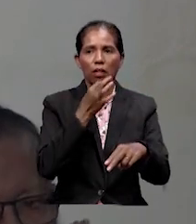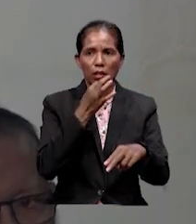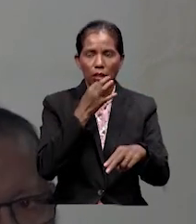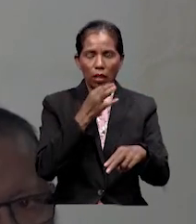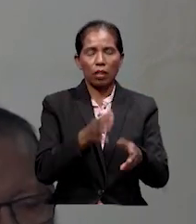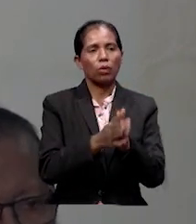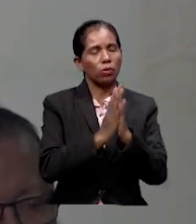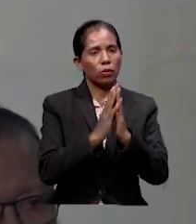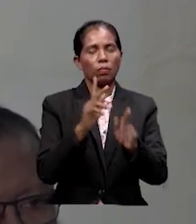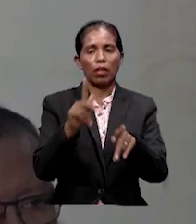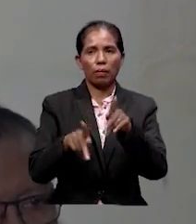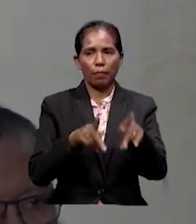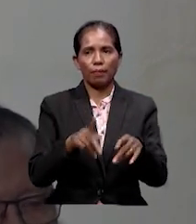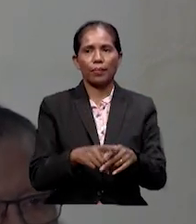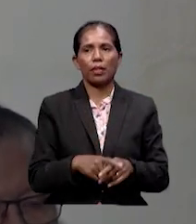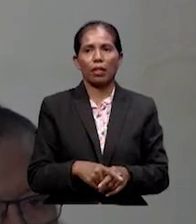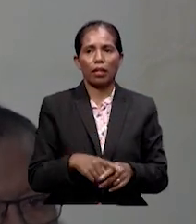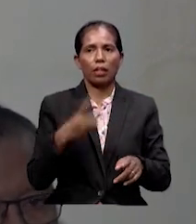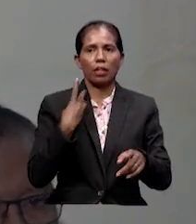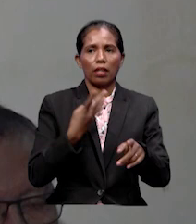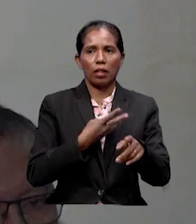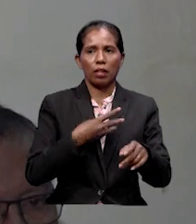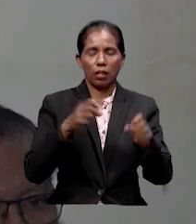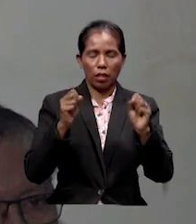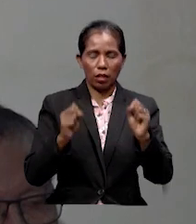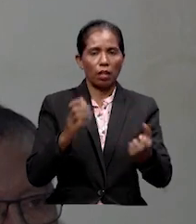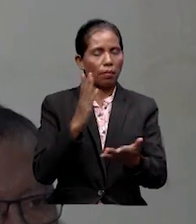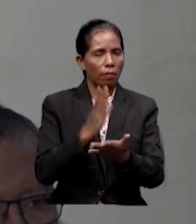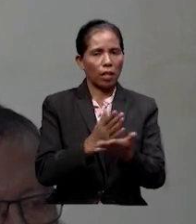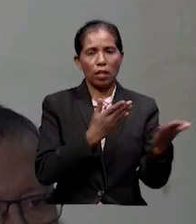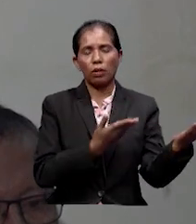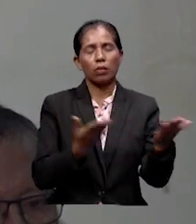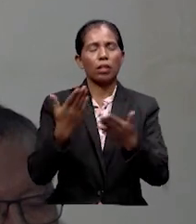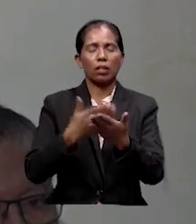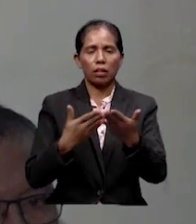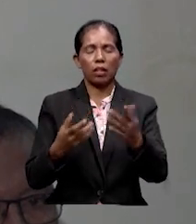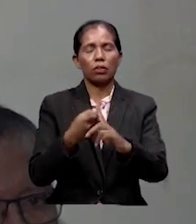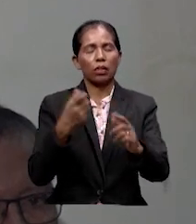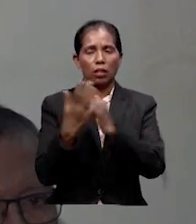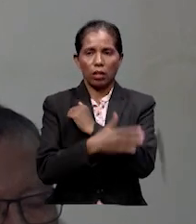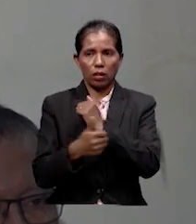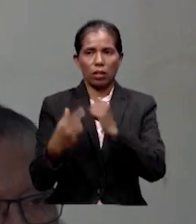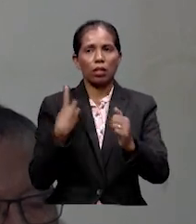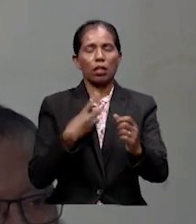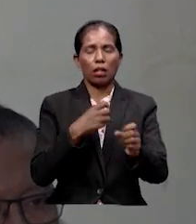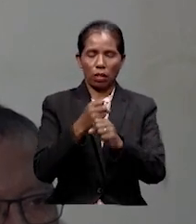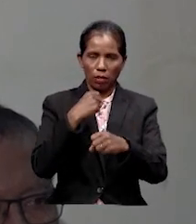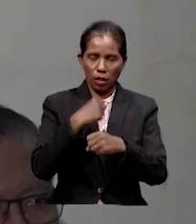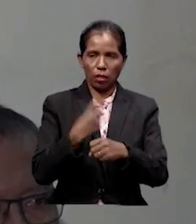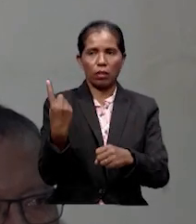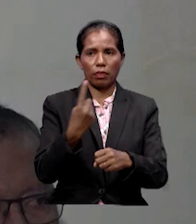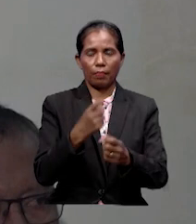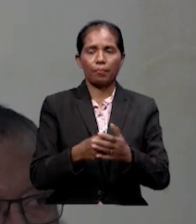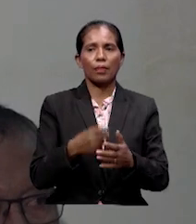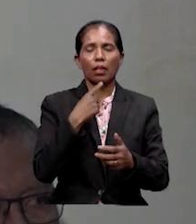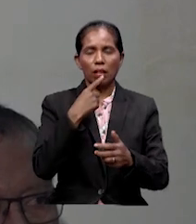perubahan. Nampak hola ni yang kata kita tak pernah importasi, tapi boleh PP kita berproduksi adalah kita tak berproduksi. Ao desafiar